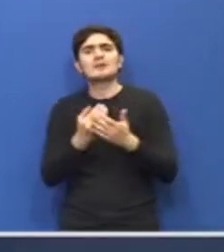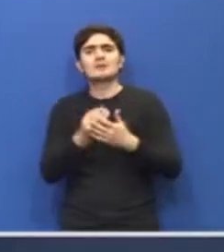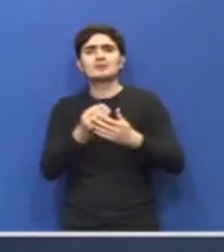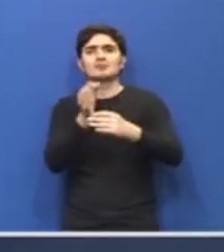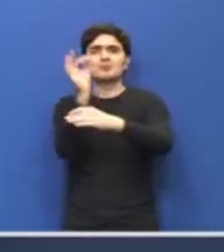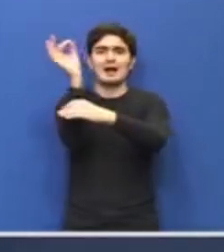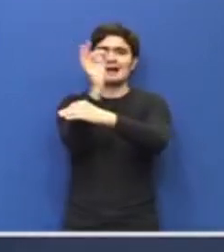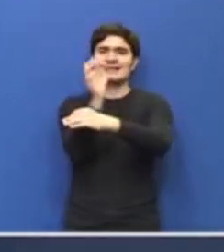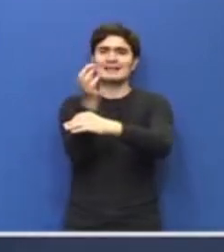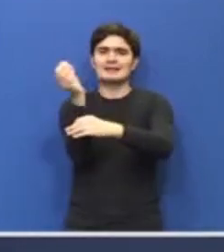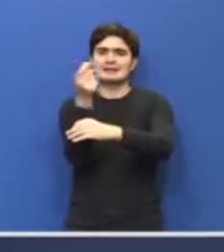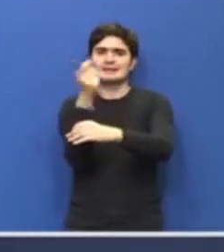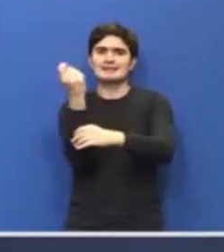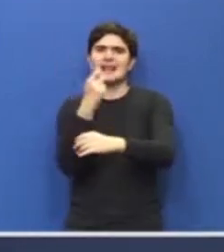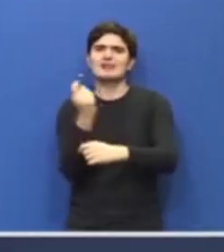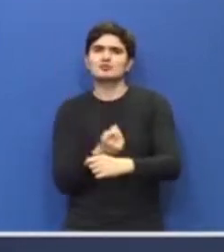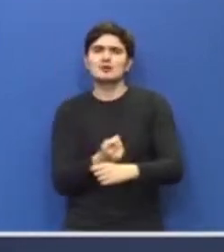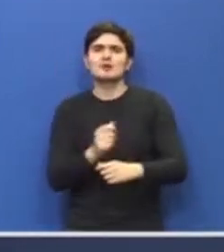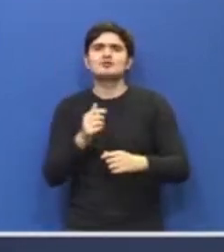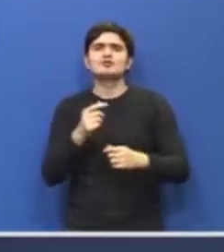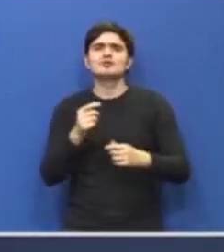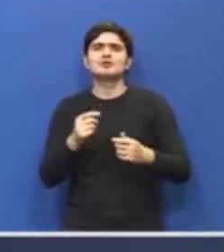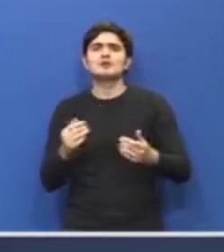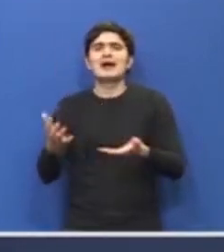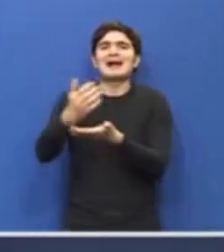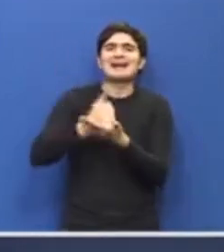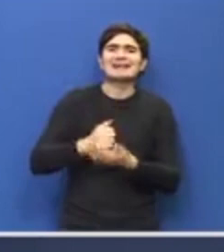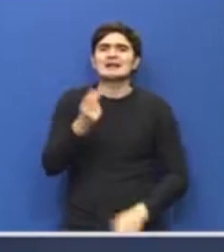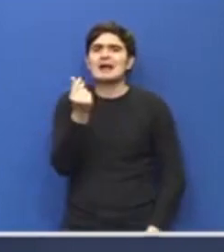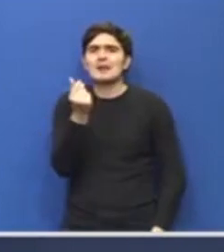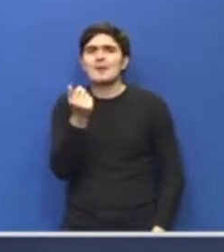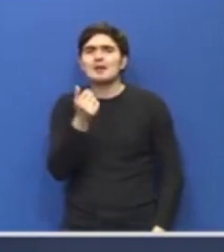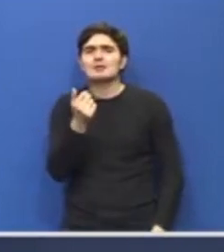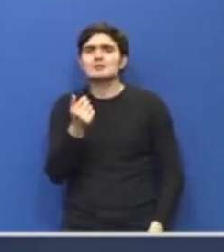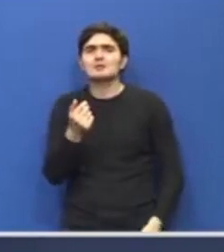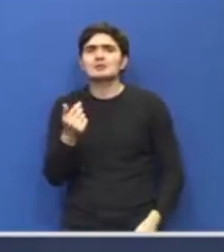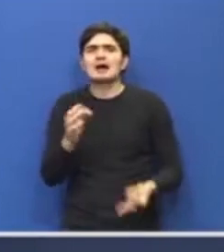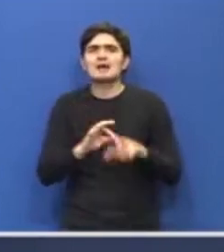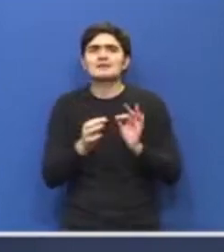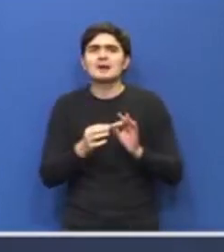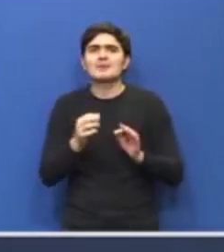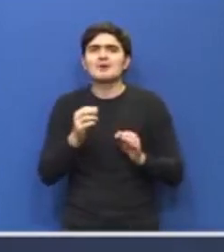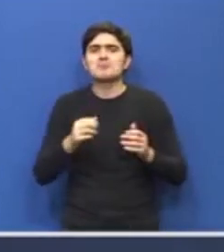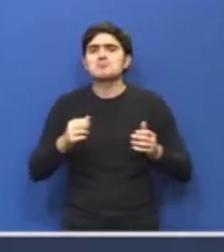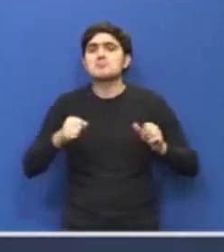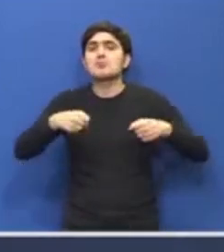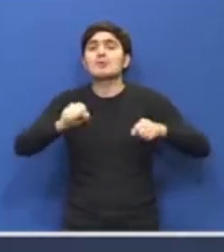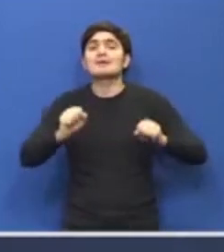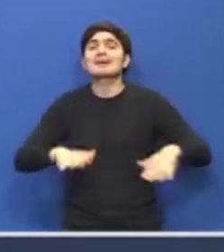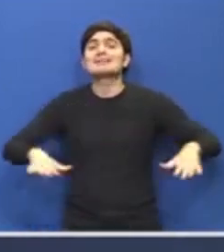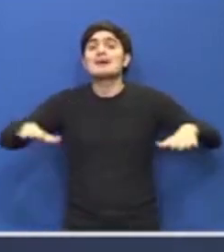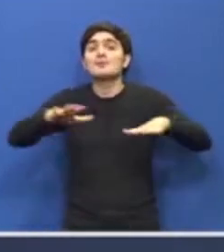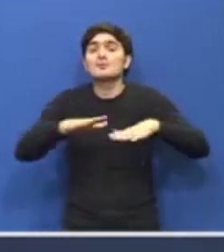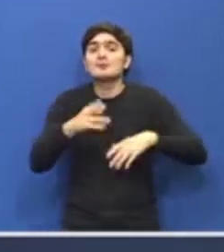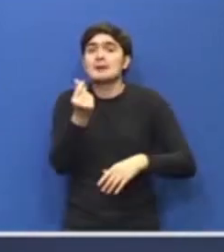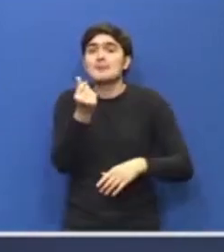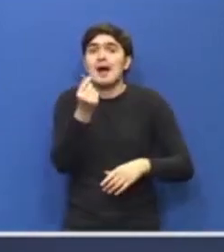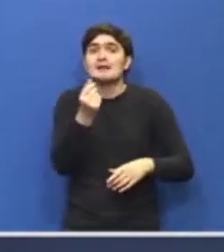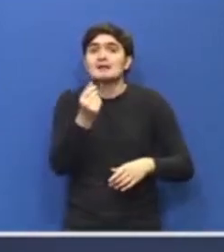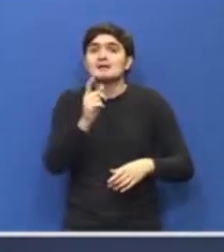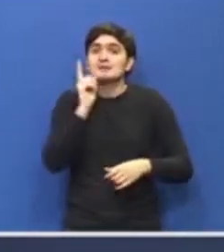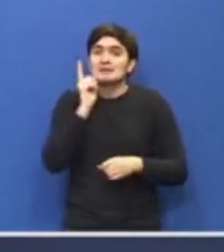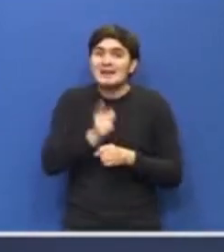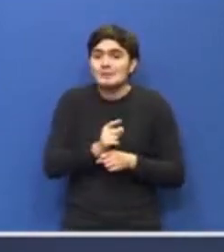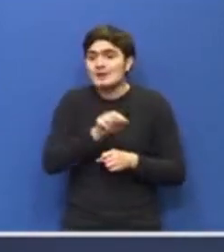de încasarea banilor de cei cărora le aparține de drept acel bun, adică publicul. Este proprietate publică și e normal ca banii să vină